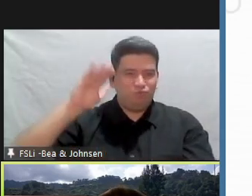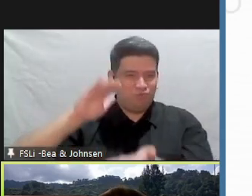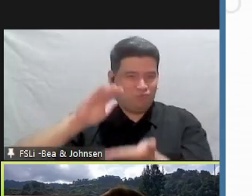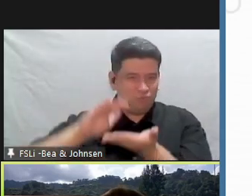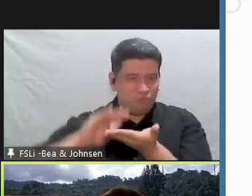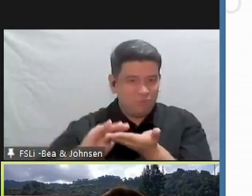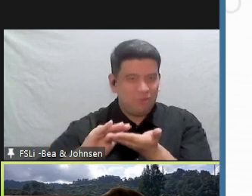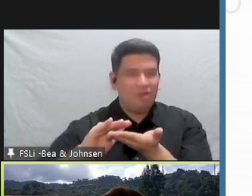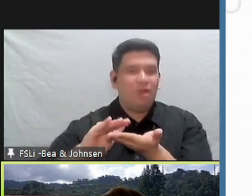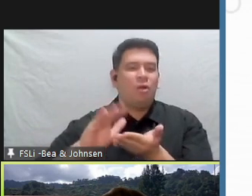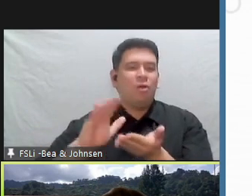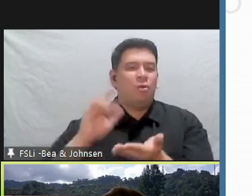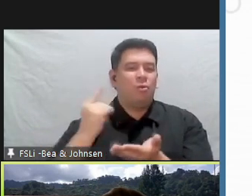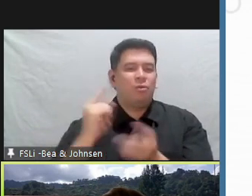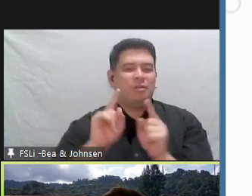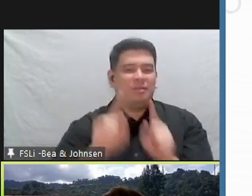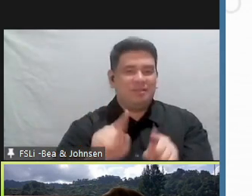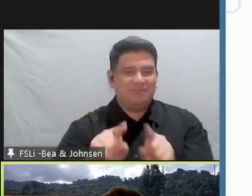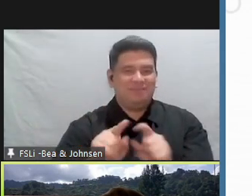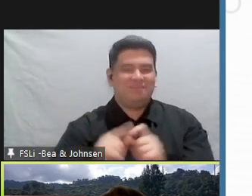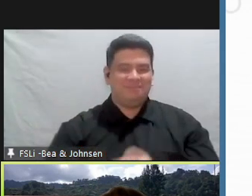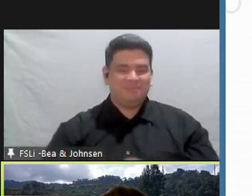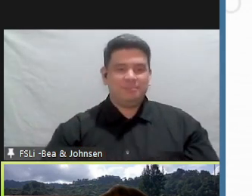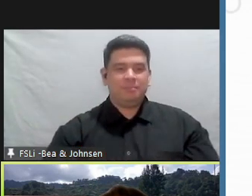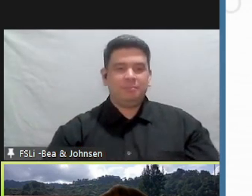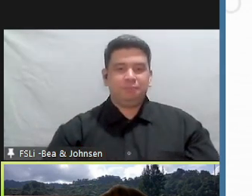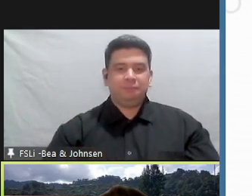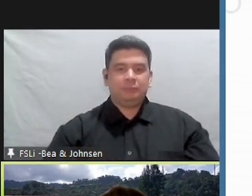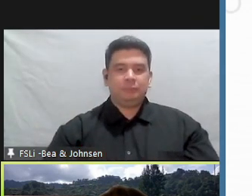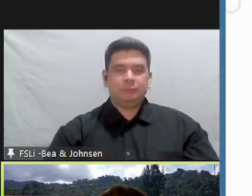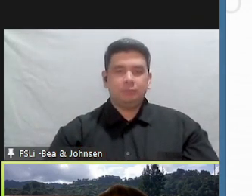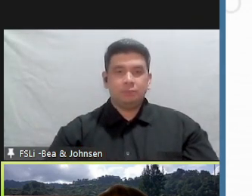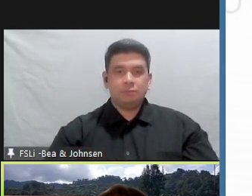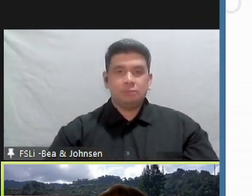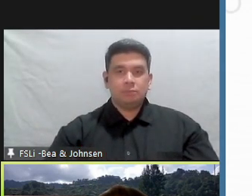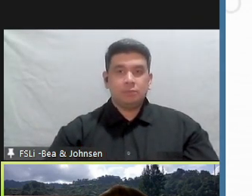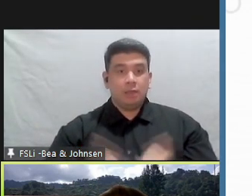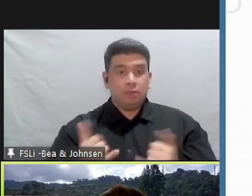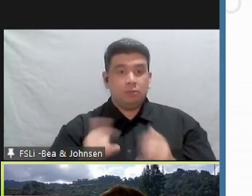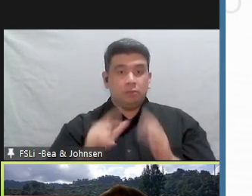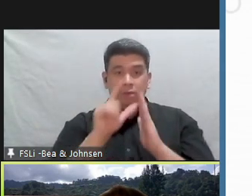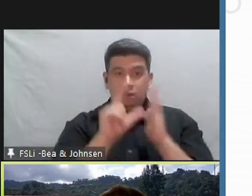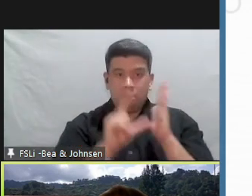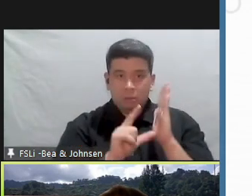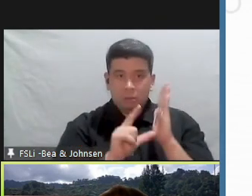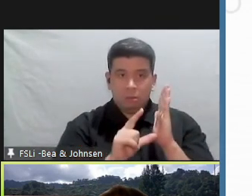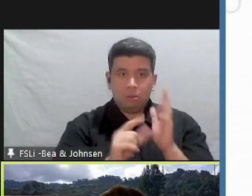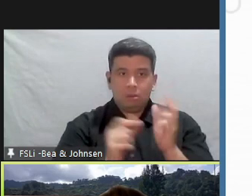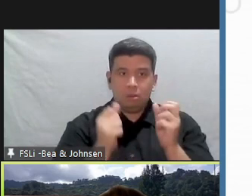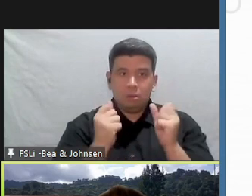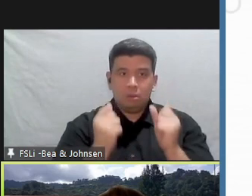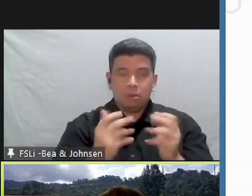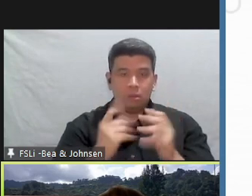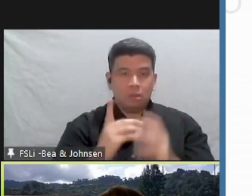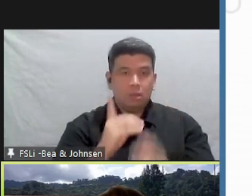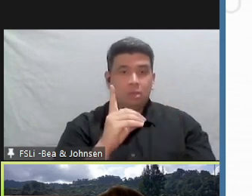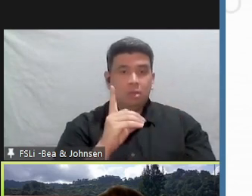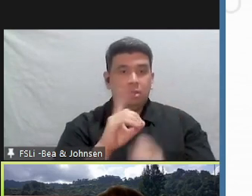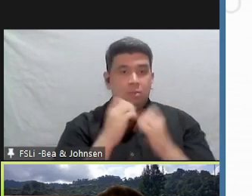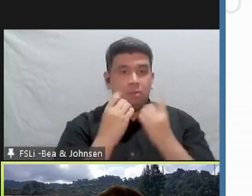Ma'am Epang, nangyayari to sa iba't ibang lugar, ano? At dahil sa ating batas na to, nagkaroon ng mga maraming DepEd order na